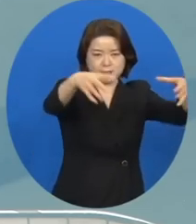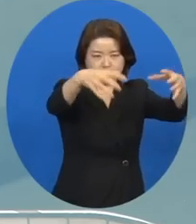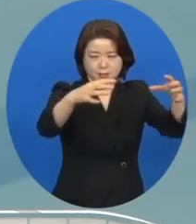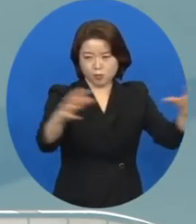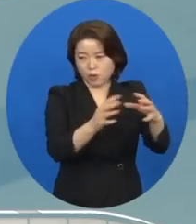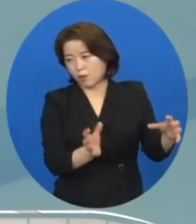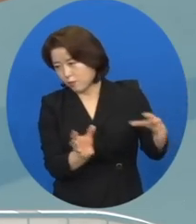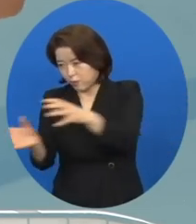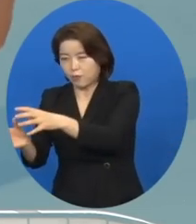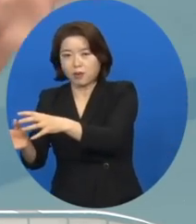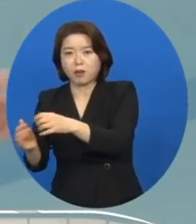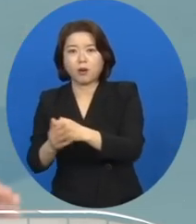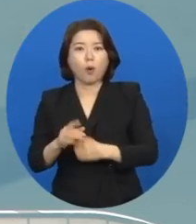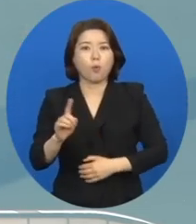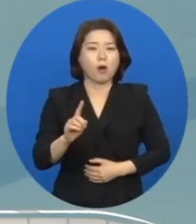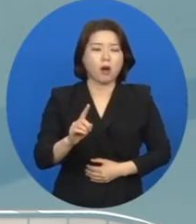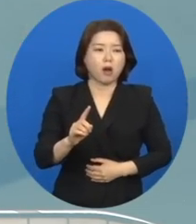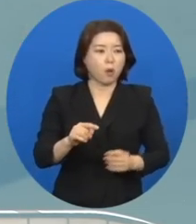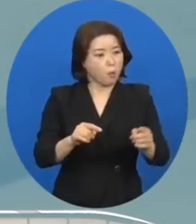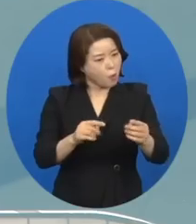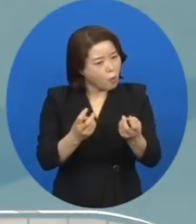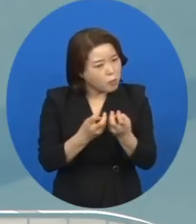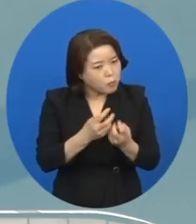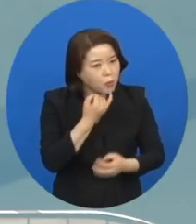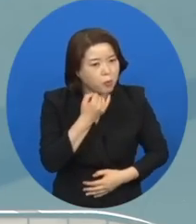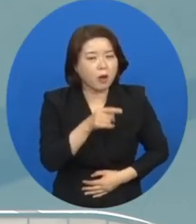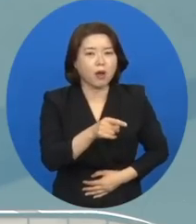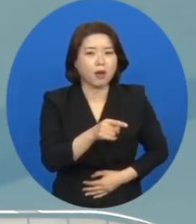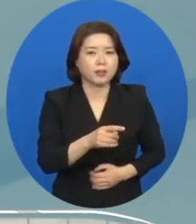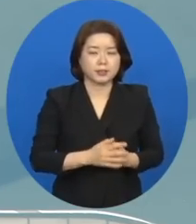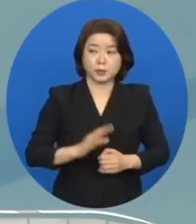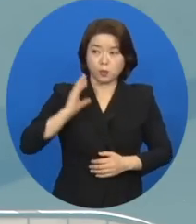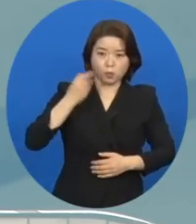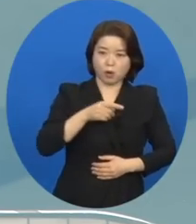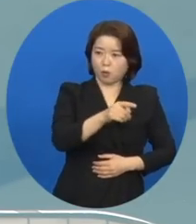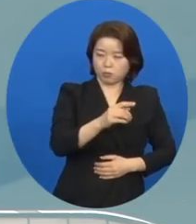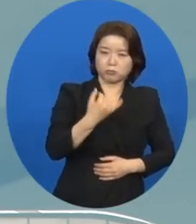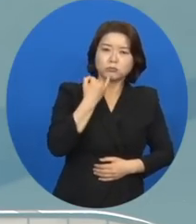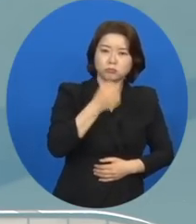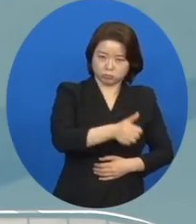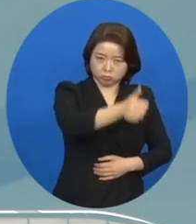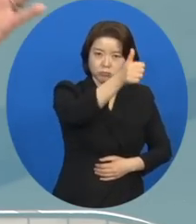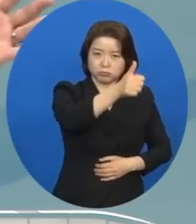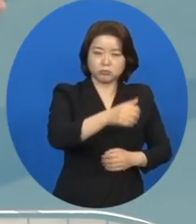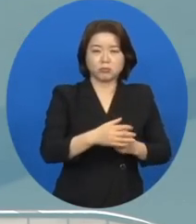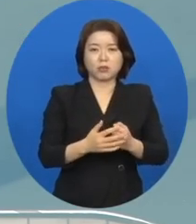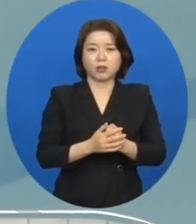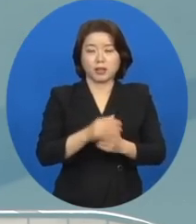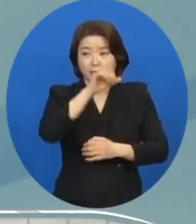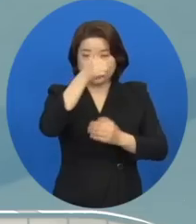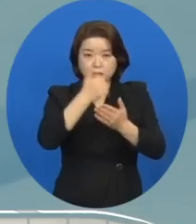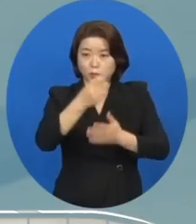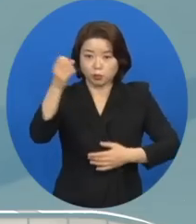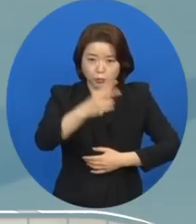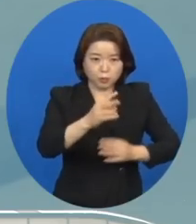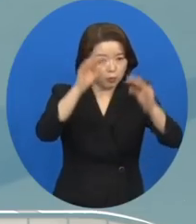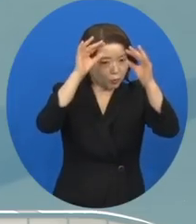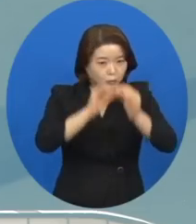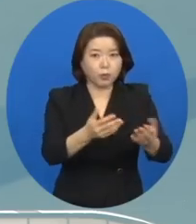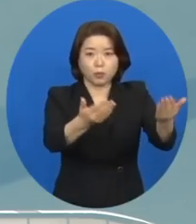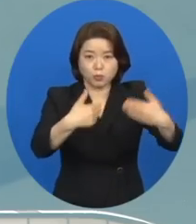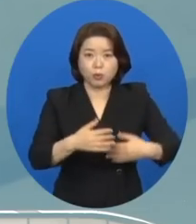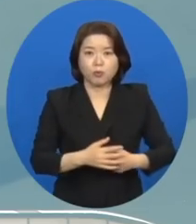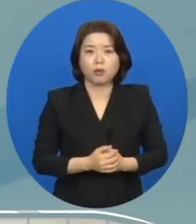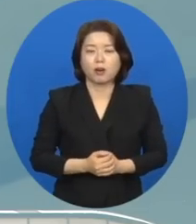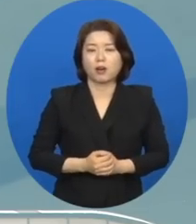된다. 이것도 너무 좋아 보이는 거야. 그래서 압살롬이 이거 너무 좋다, 그리고 장로들도 다 동의를 해요.